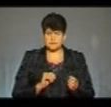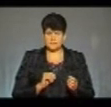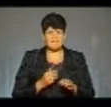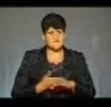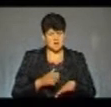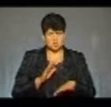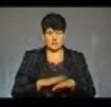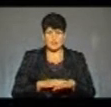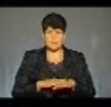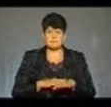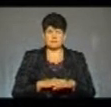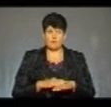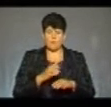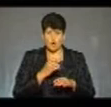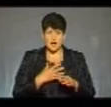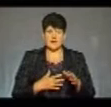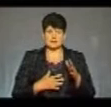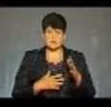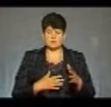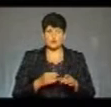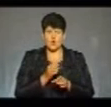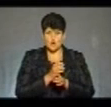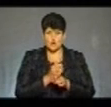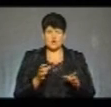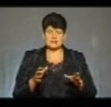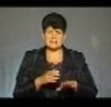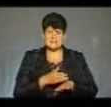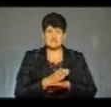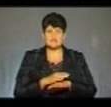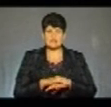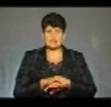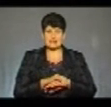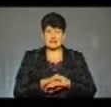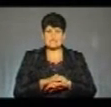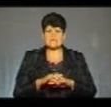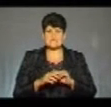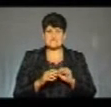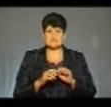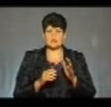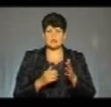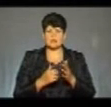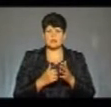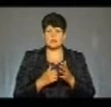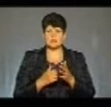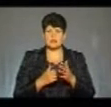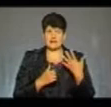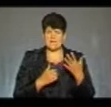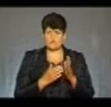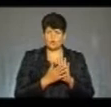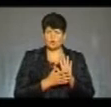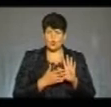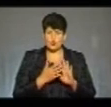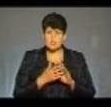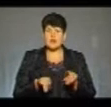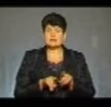важке поранення руки, тобто була розірвана кість лівої долоні, а також його